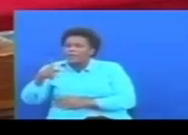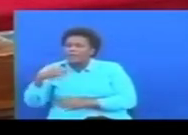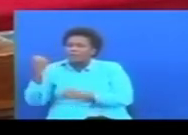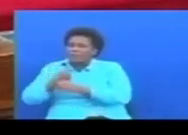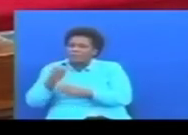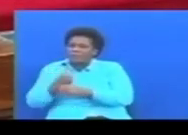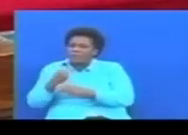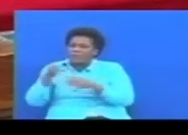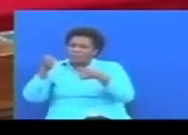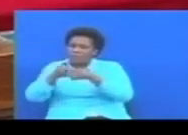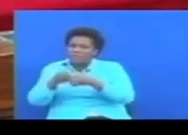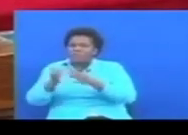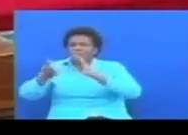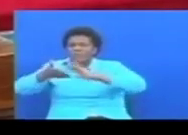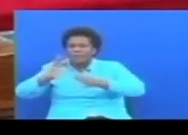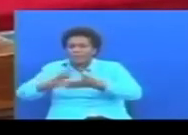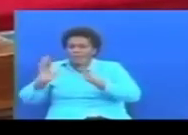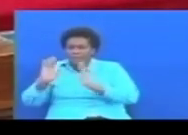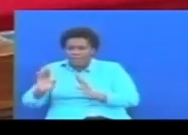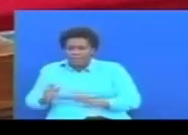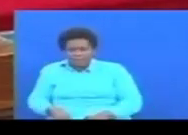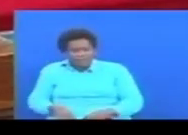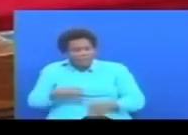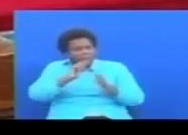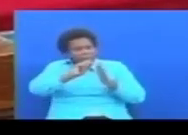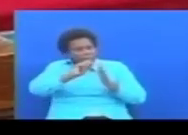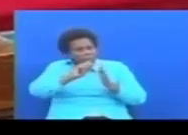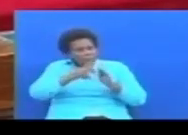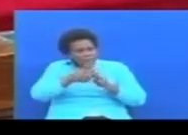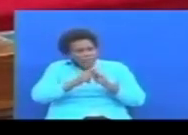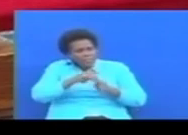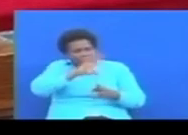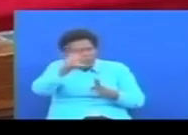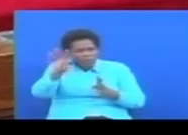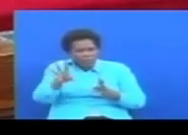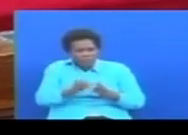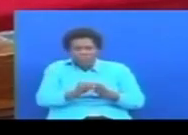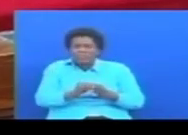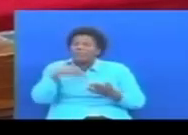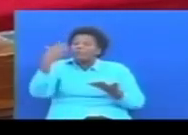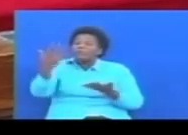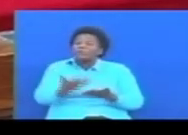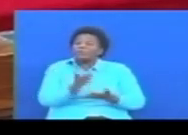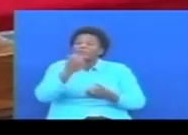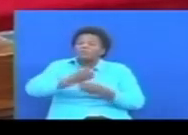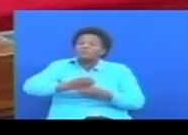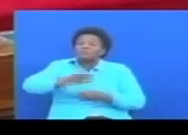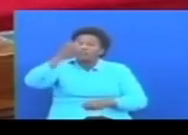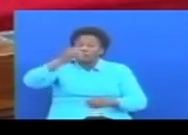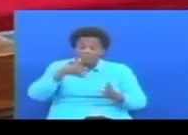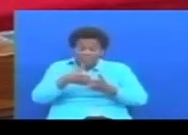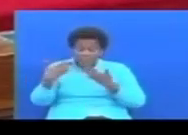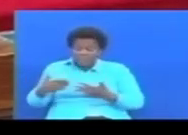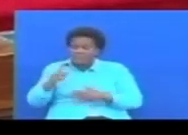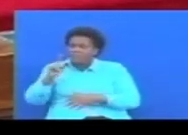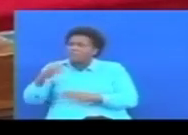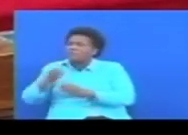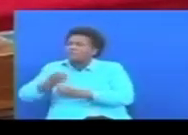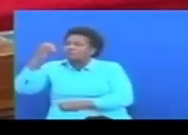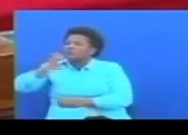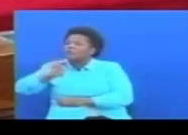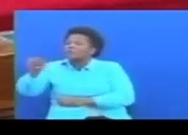ulifikia makubaliano, na sasa wakandarasi wote nchi nzima wanapata nguzo, na ninavyozungumza takribani nguzo 4000